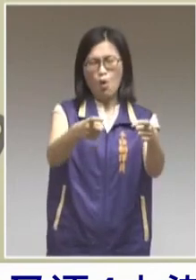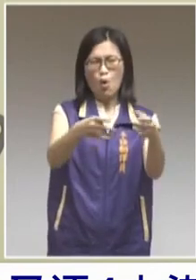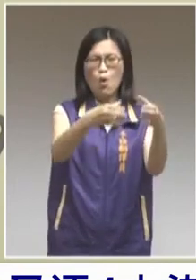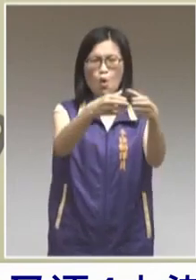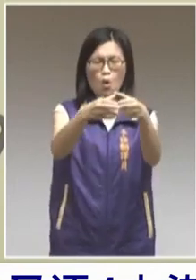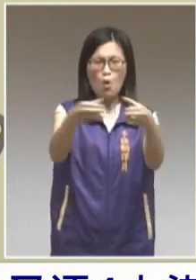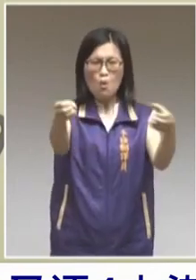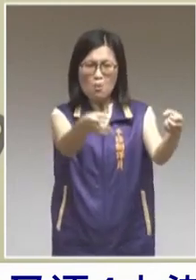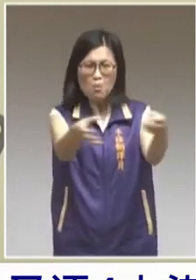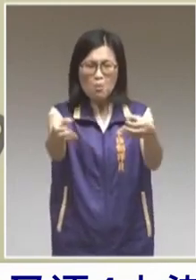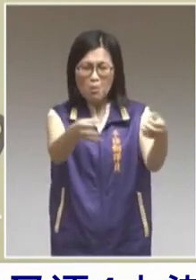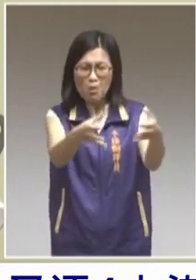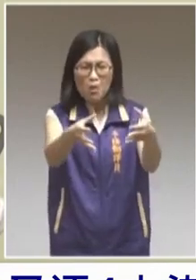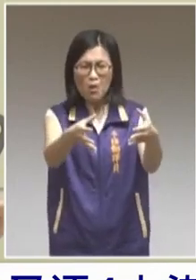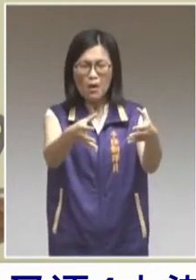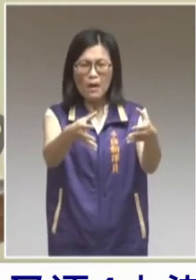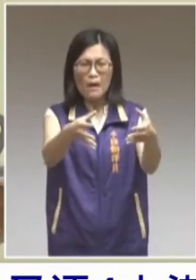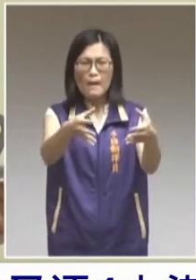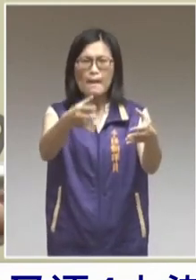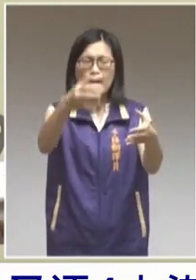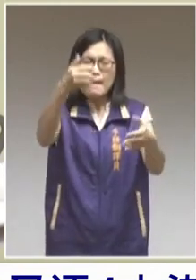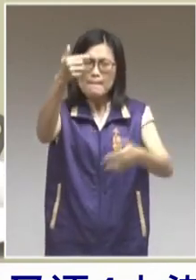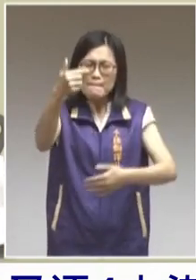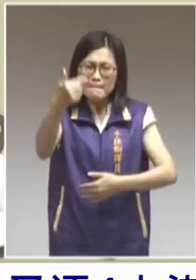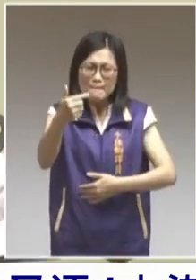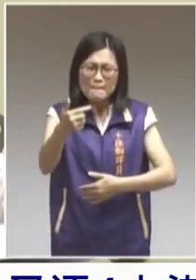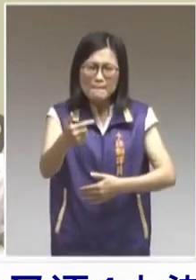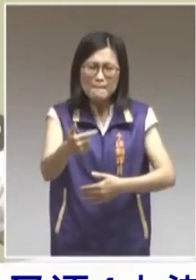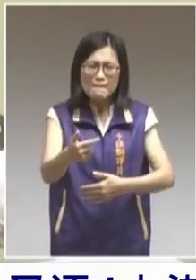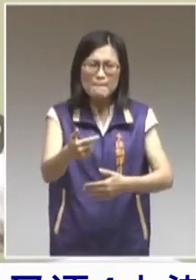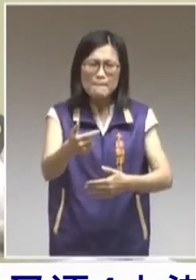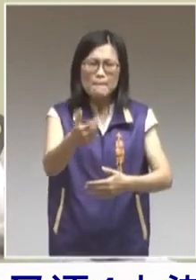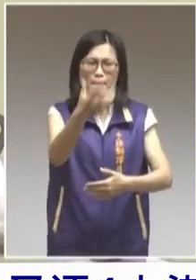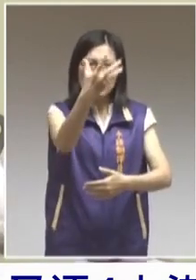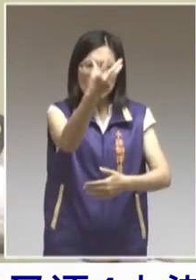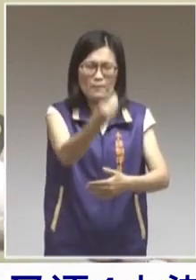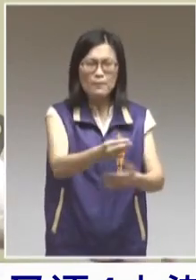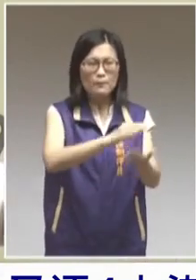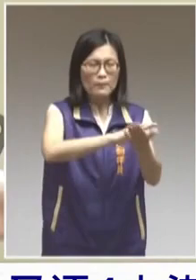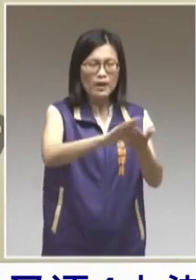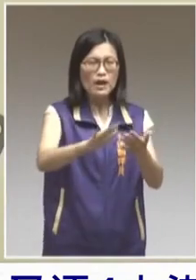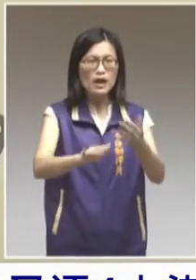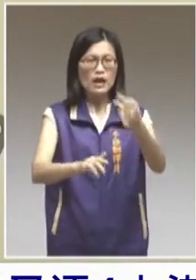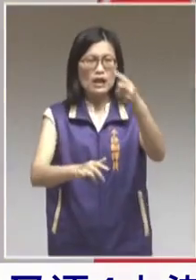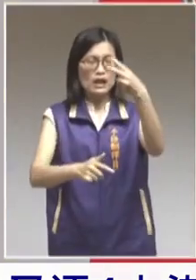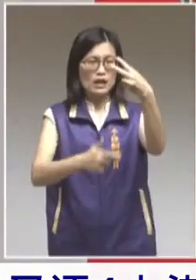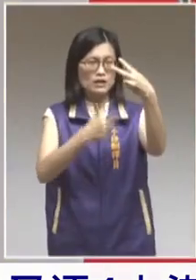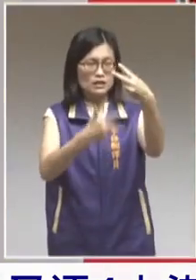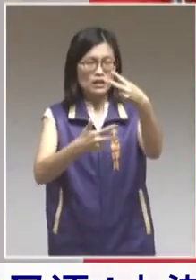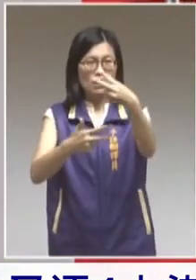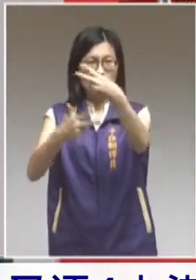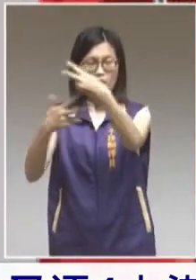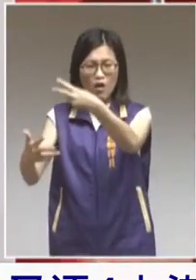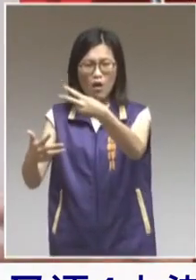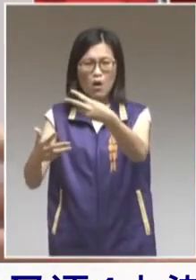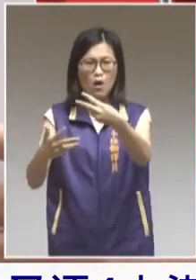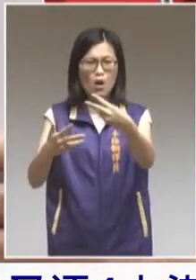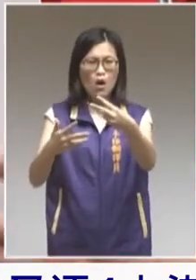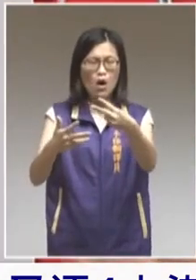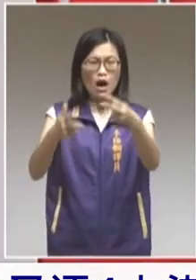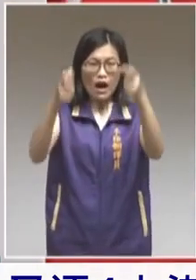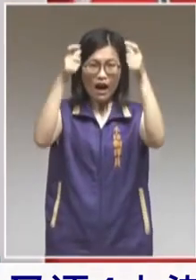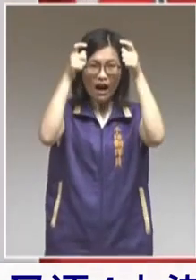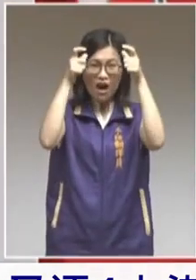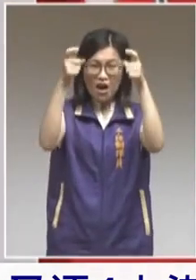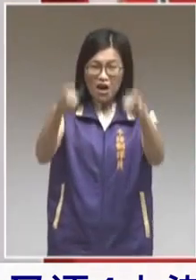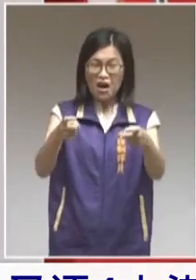染那逐渐的落幕。所以我们在2月7号、2月8号开工前的这个普筛在高雄港的